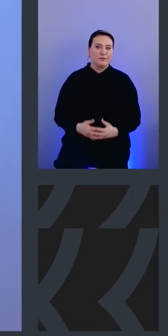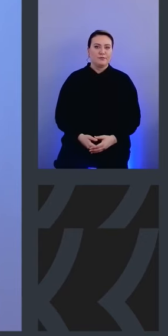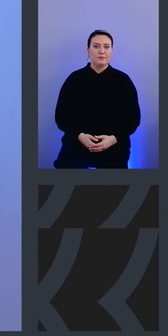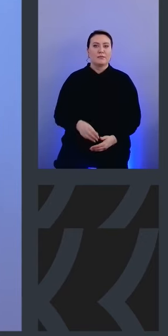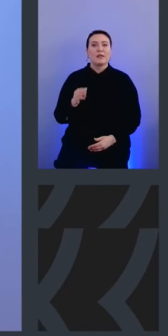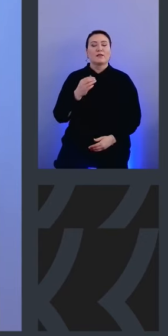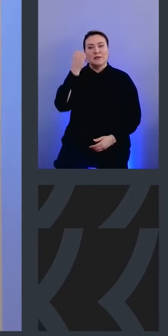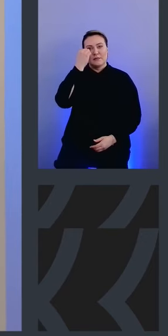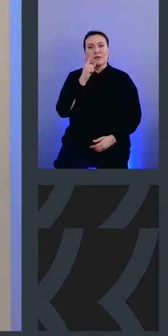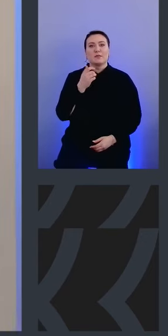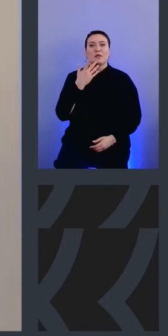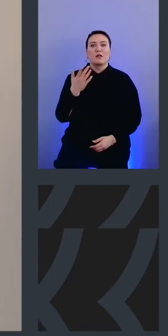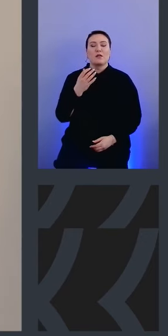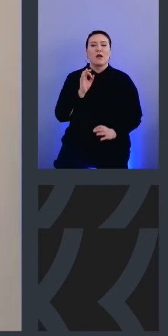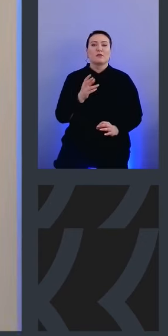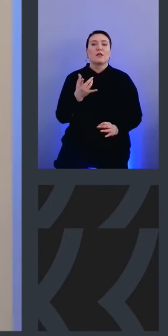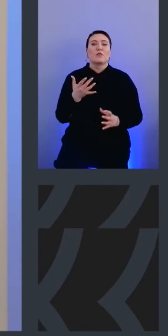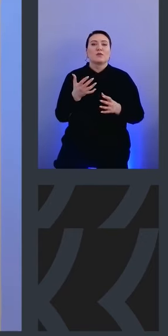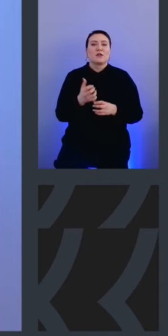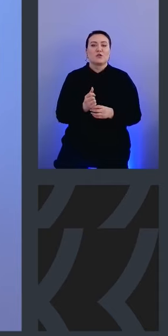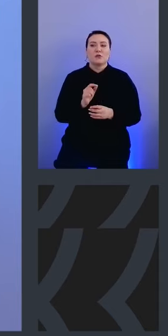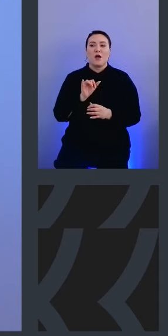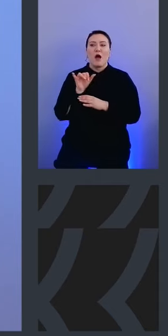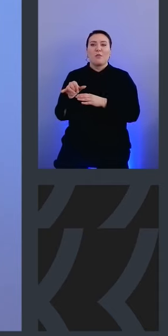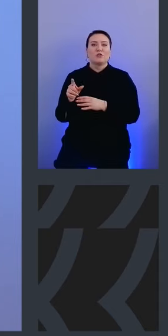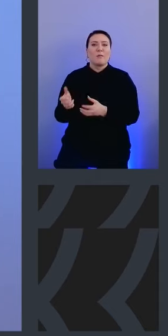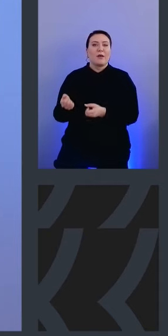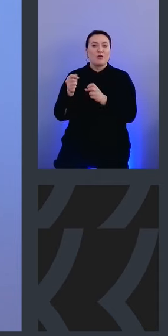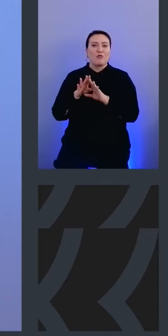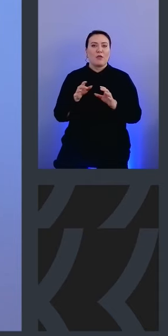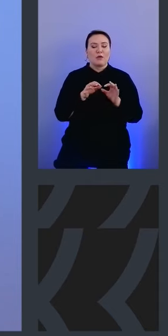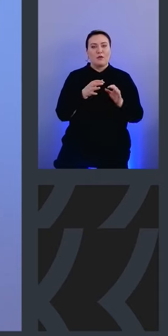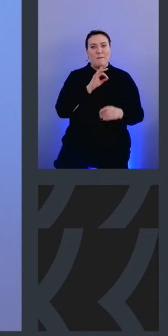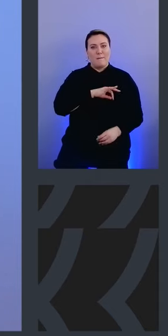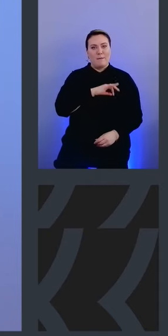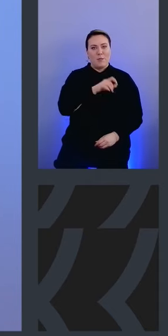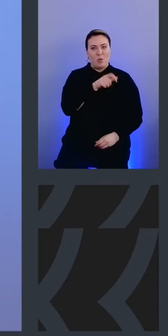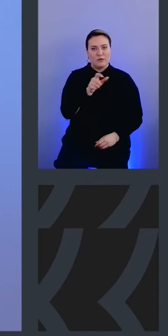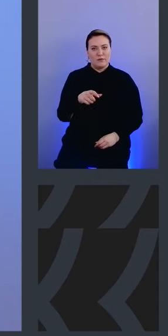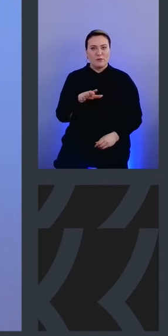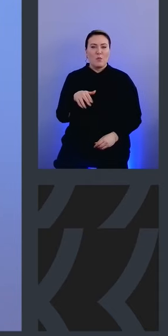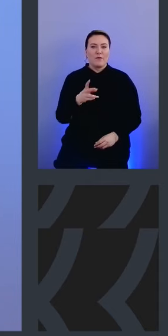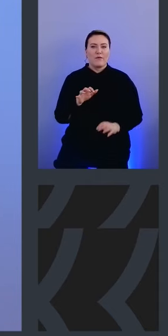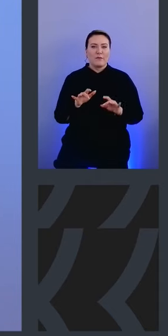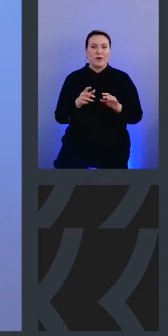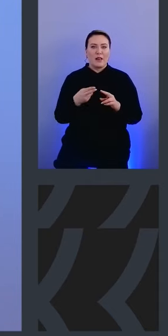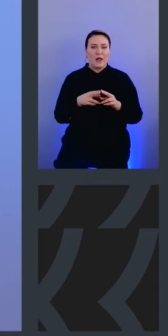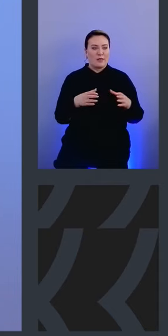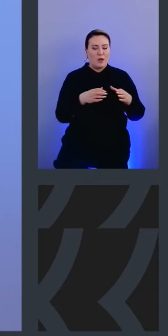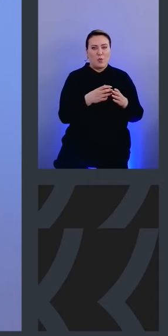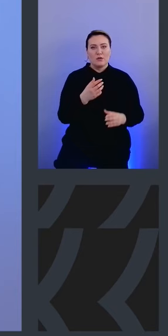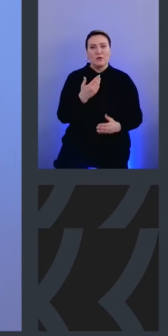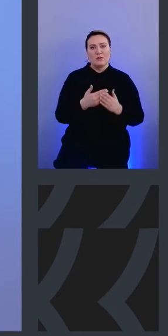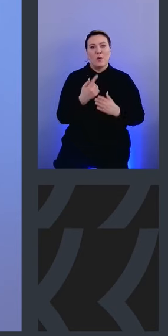за доклад. Расскажи, насколько сократилось обращение в поддержку таких пользователей? Ну, то есть вот после того, как вы ввели для этой когорты